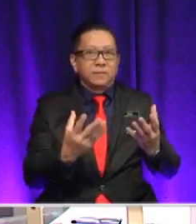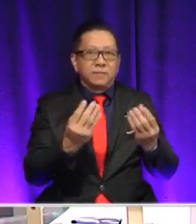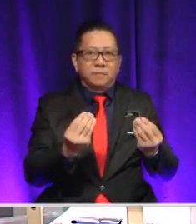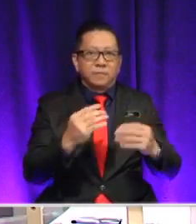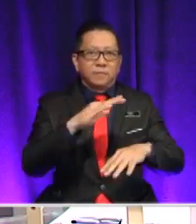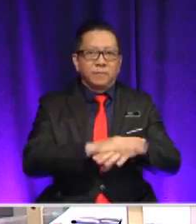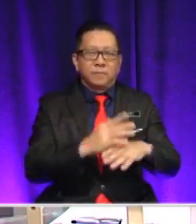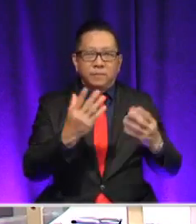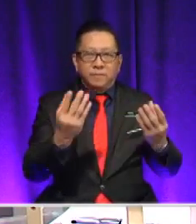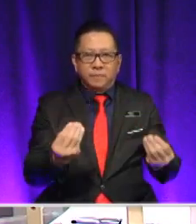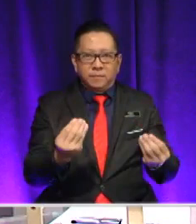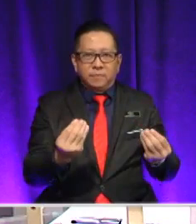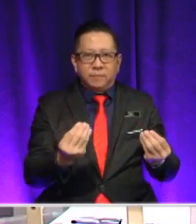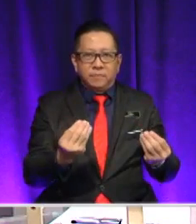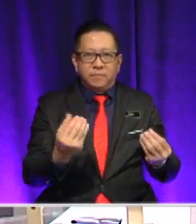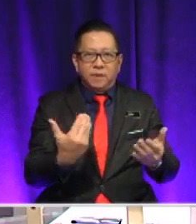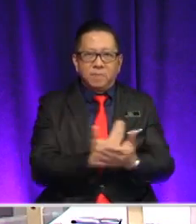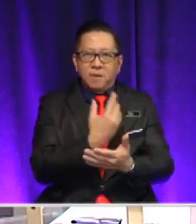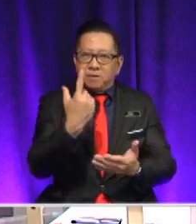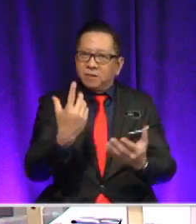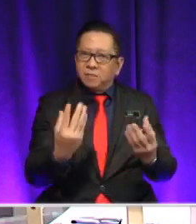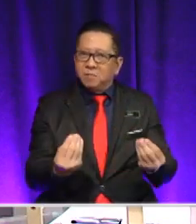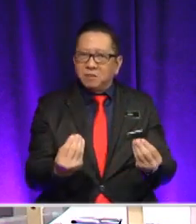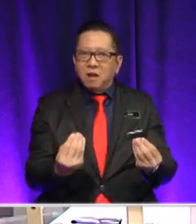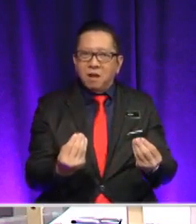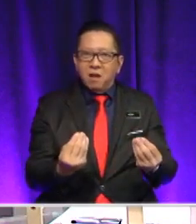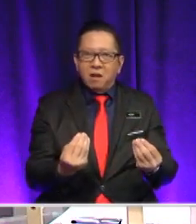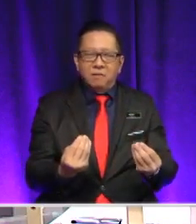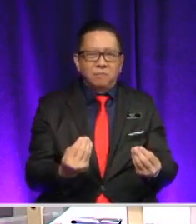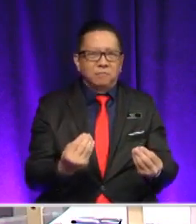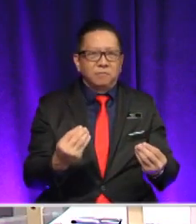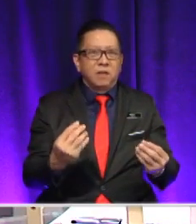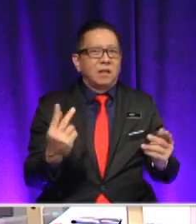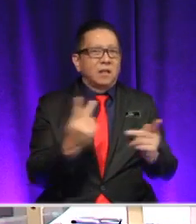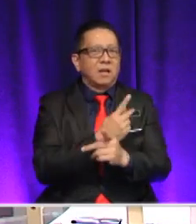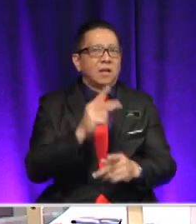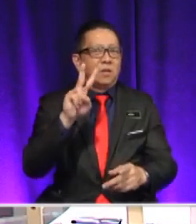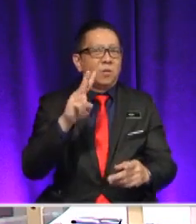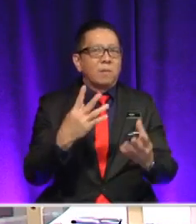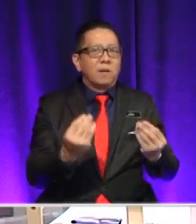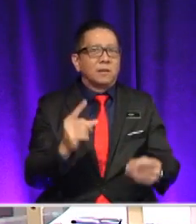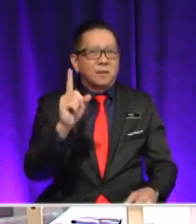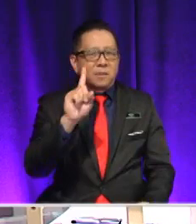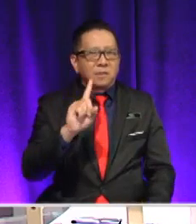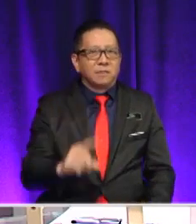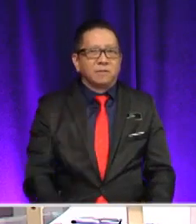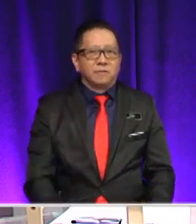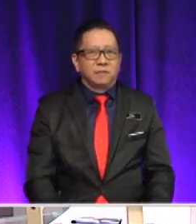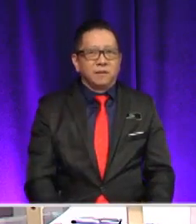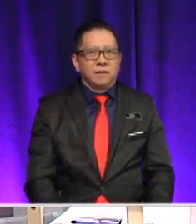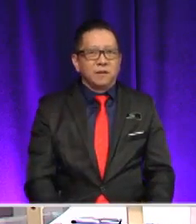basah baru satu kali pasang macam sebenarnya basah yang kedua ialah